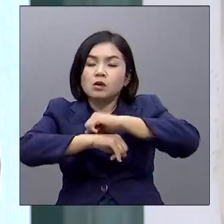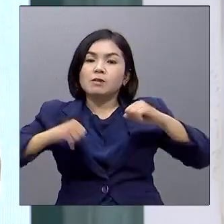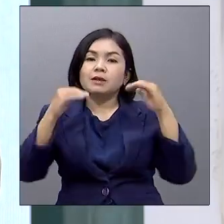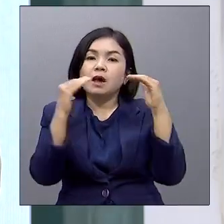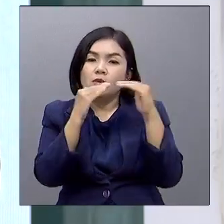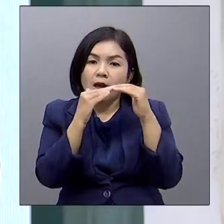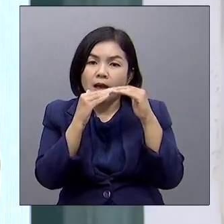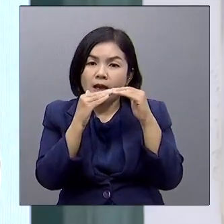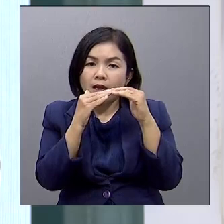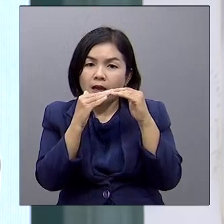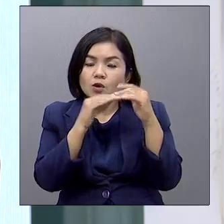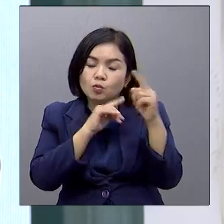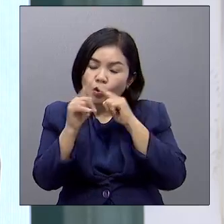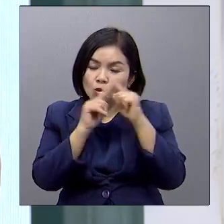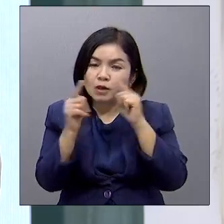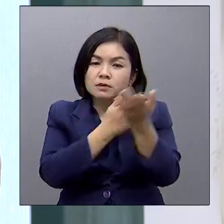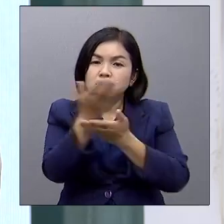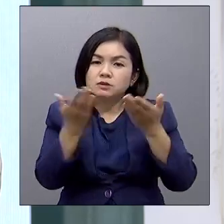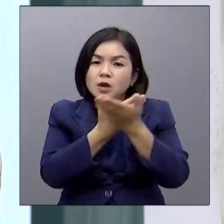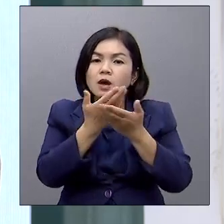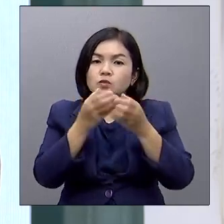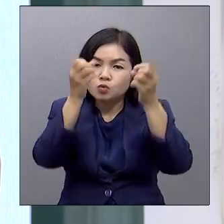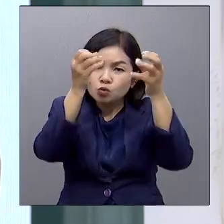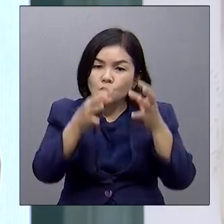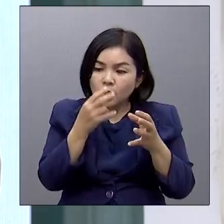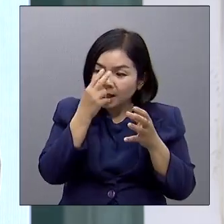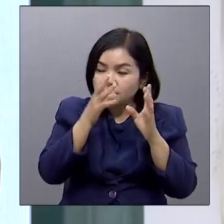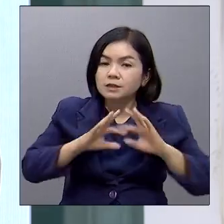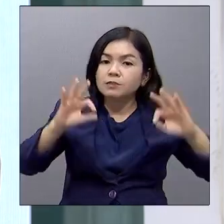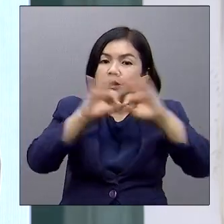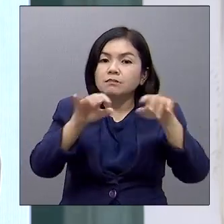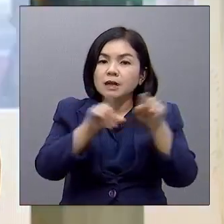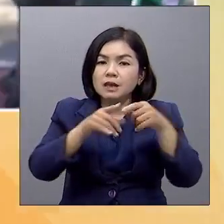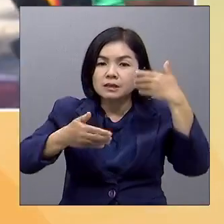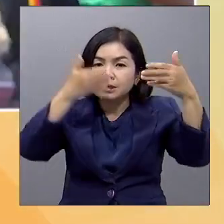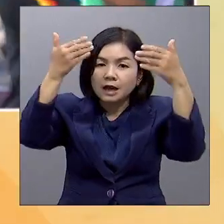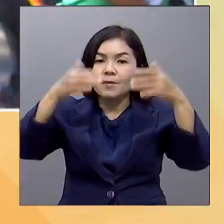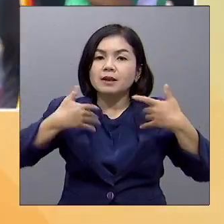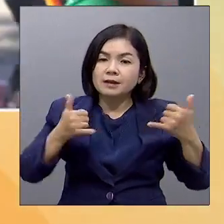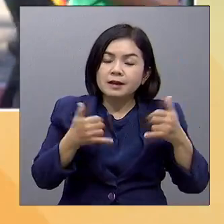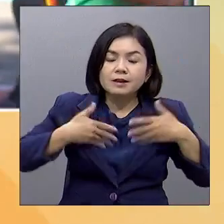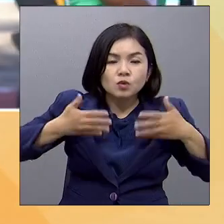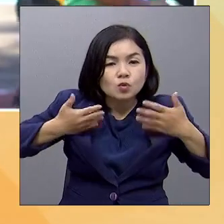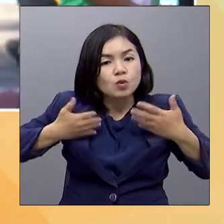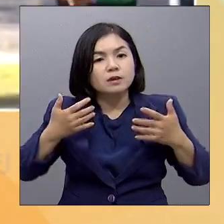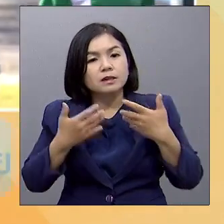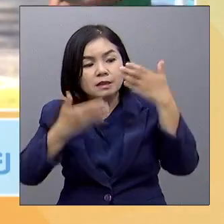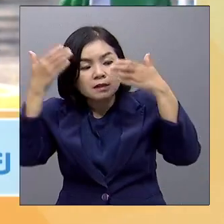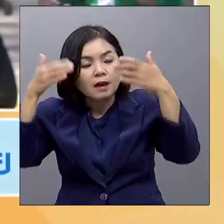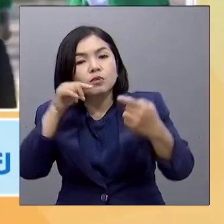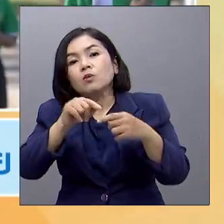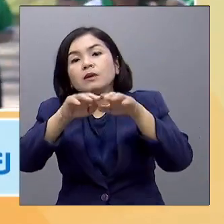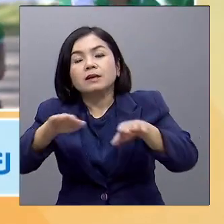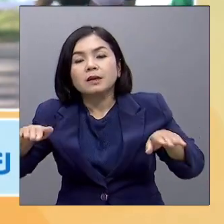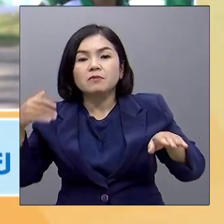เข้ใจร่่งกัว่ารุงครูกเห็นคามสำคัญว่ากิจกรมพลาศึกษากิจกรรมทางกายเป็นสิ่งที่จำเป็สำหบเด็ทุก